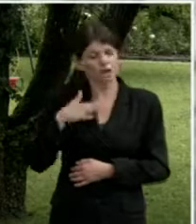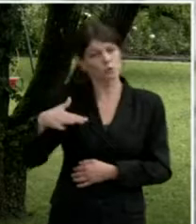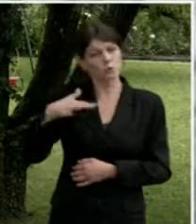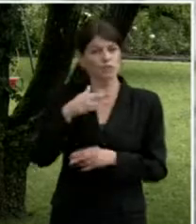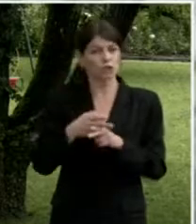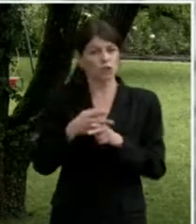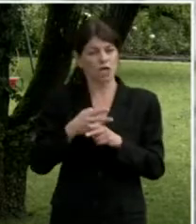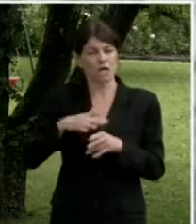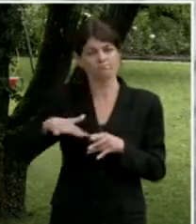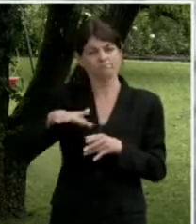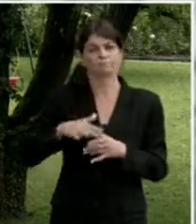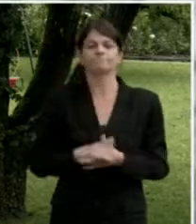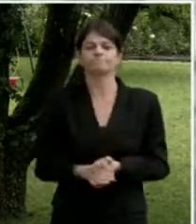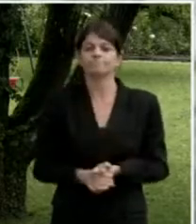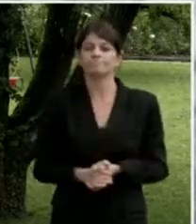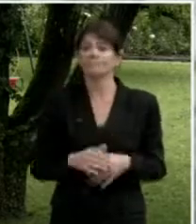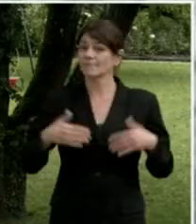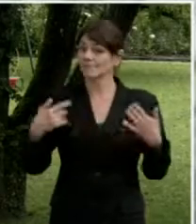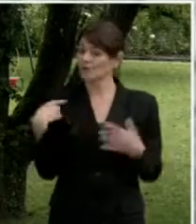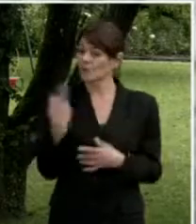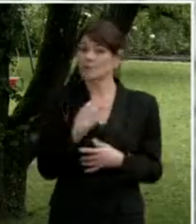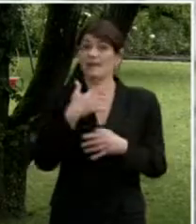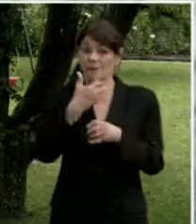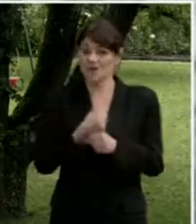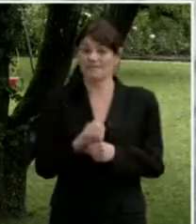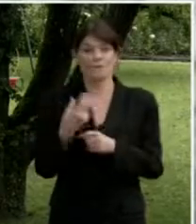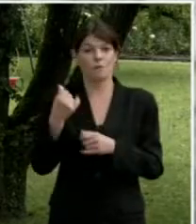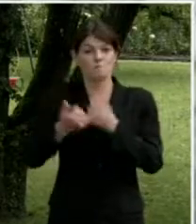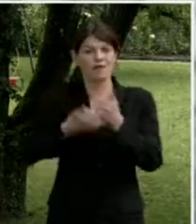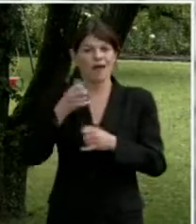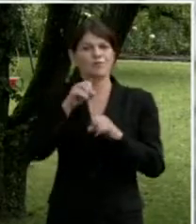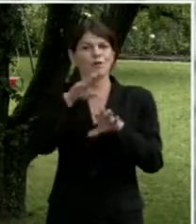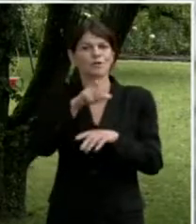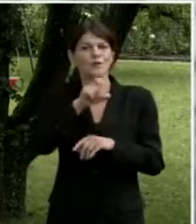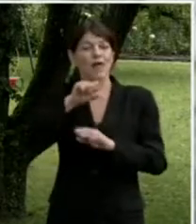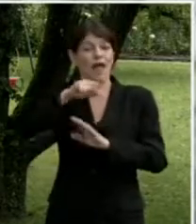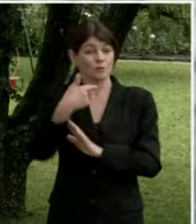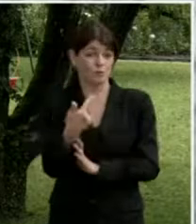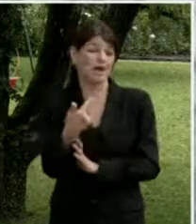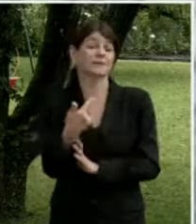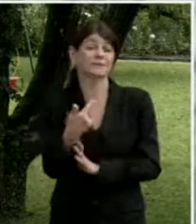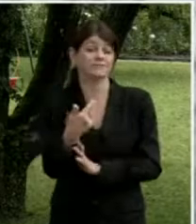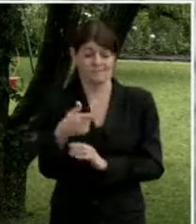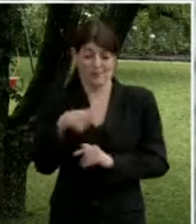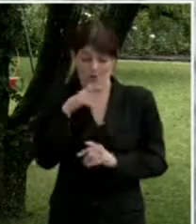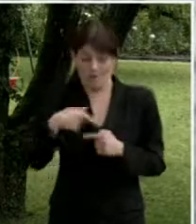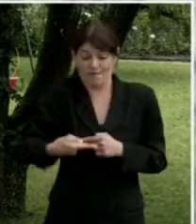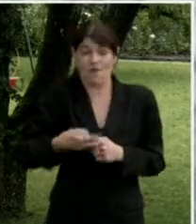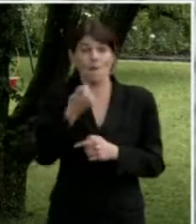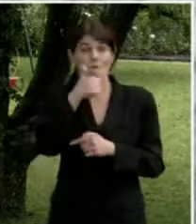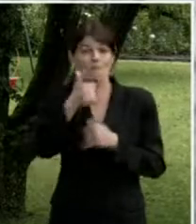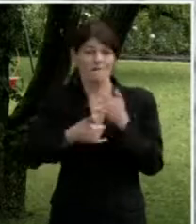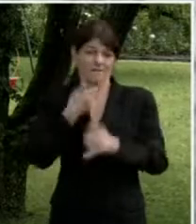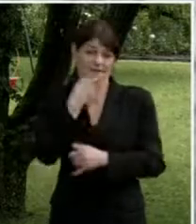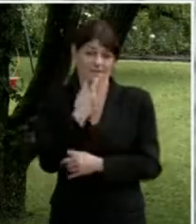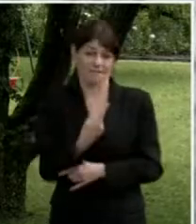nachzudenken. Unsere Verfassung aus dem Jahre 1921 wird 100 Jahre